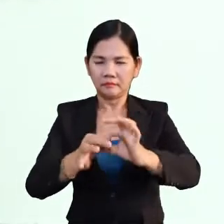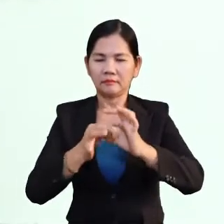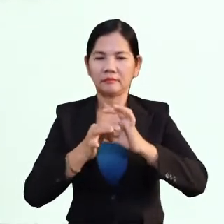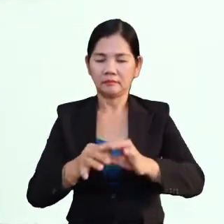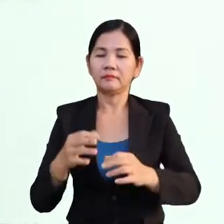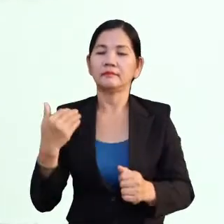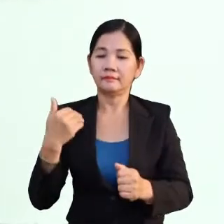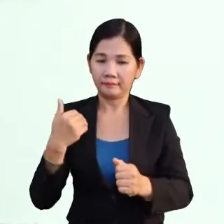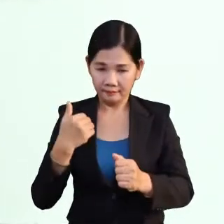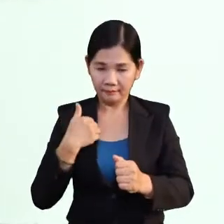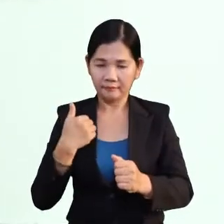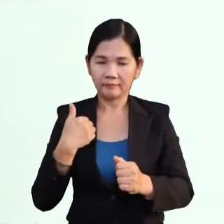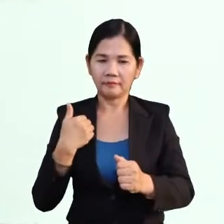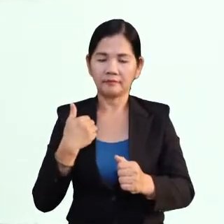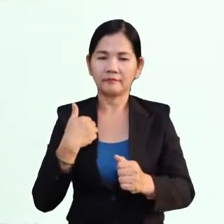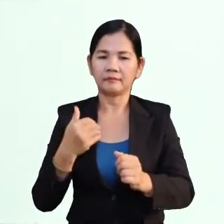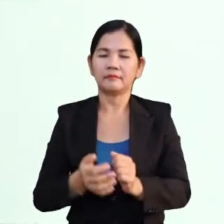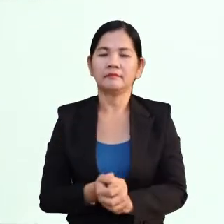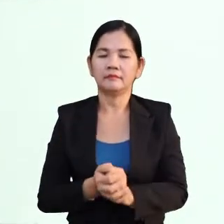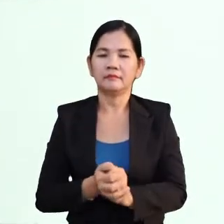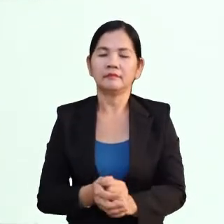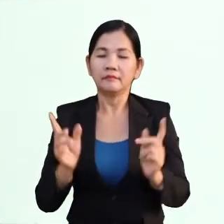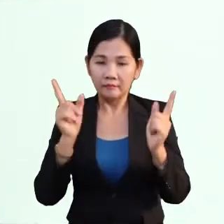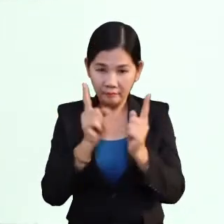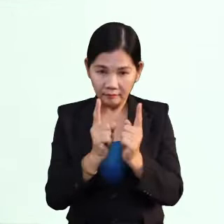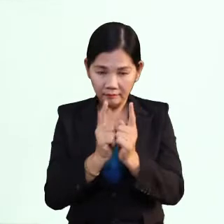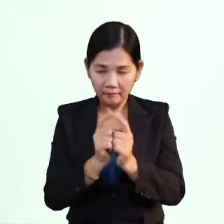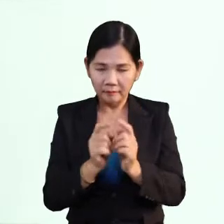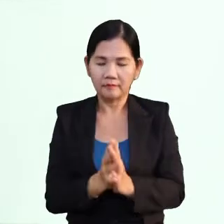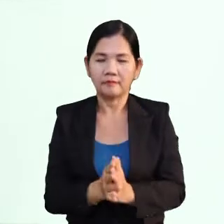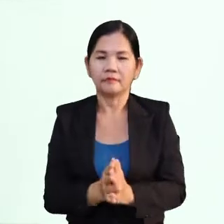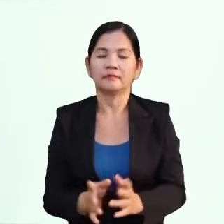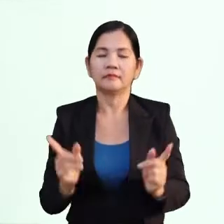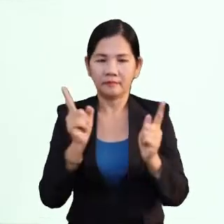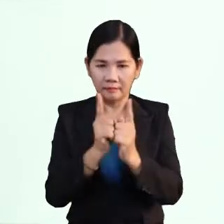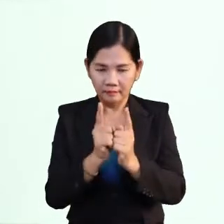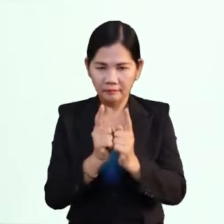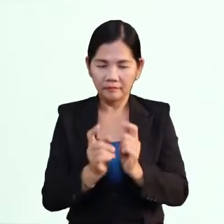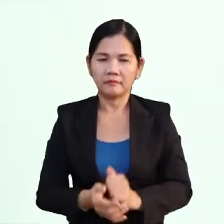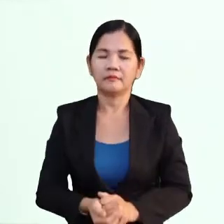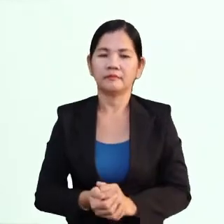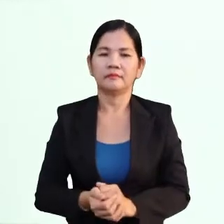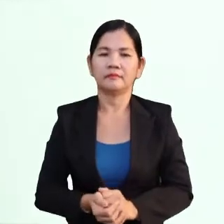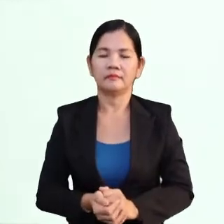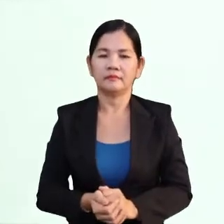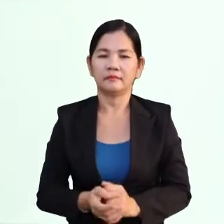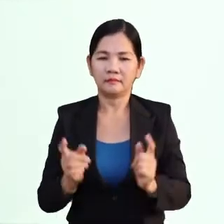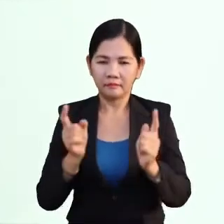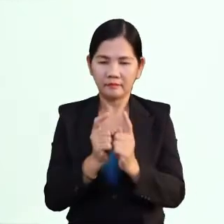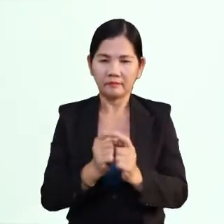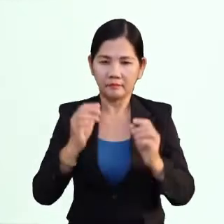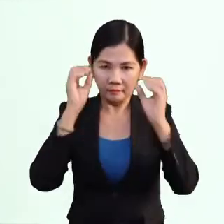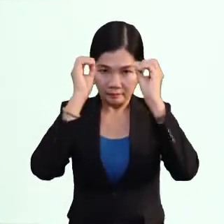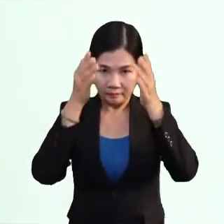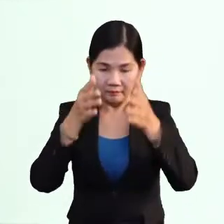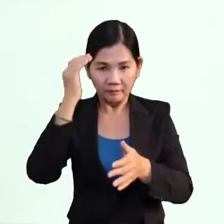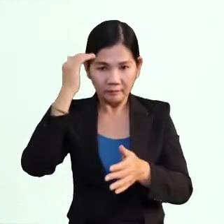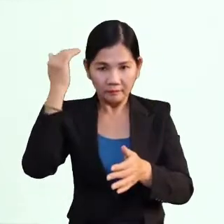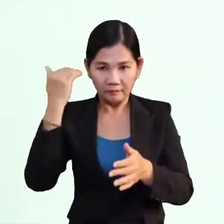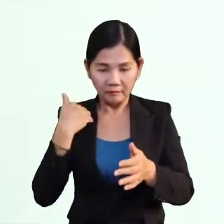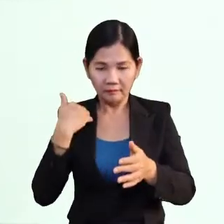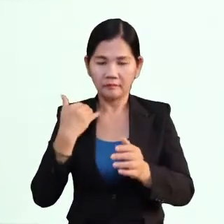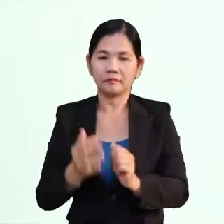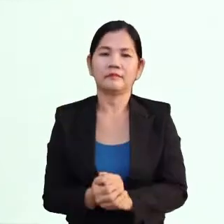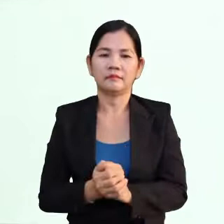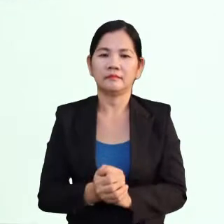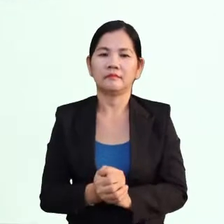ត់ចាគឺមានហើយជួបអ្នកណាទៀតក្រៅពីជួបមិត្តភ័ក្តិរបស់កូនចាគឺជួបលោកគ្រូអ្នកគ្រូចា